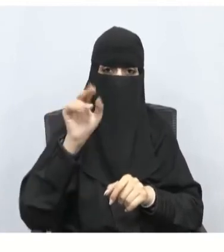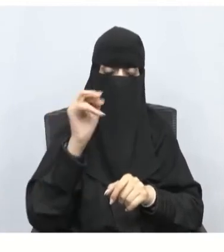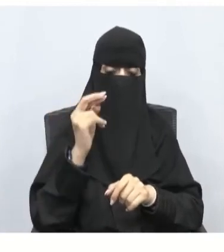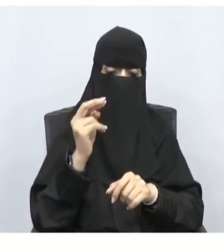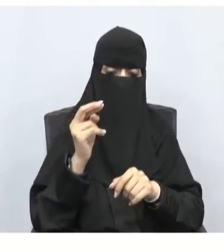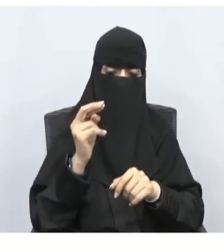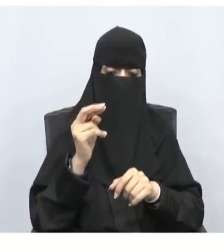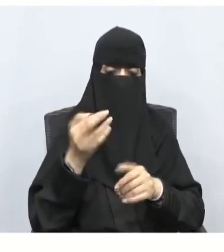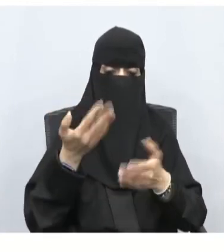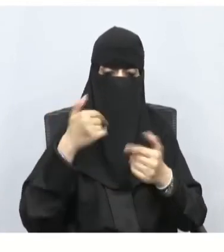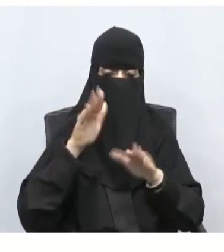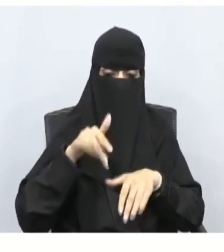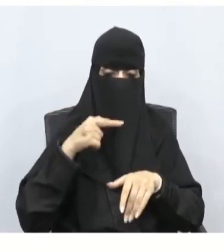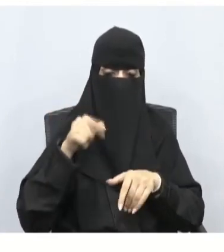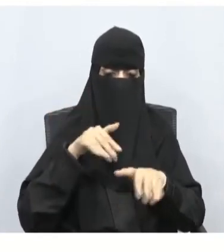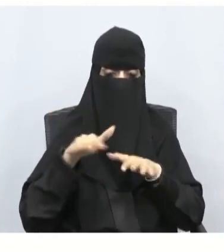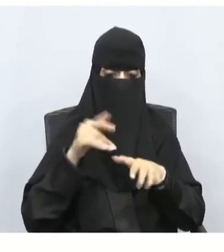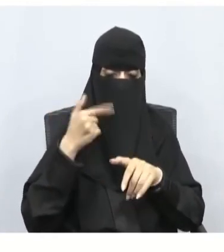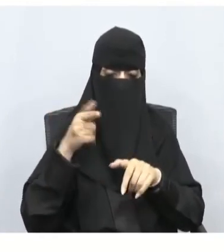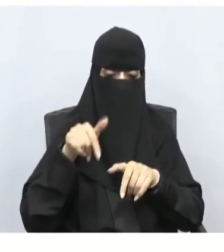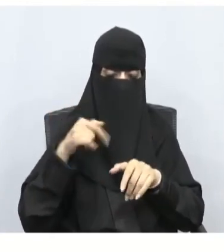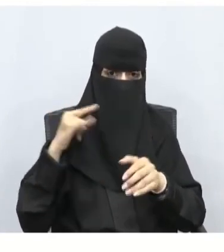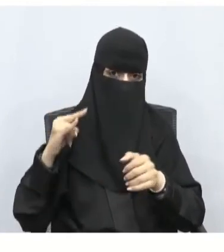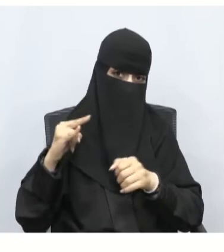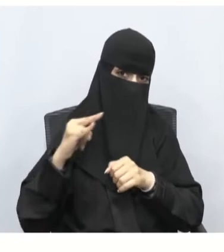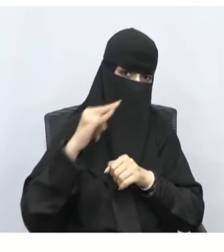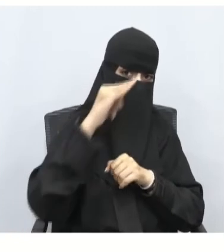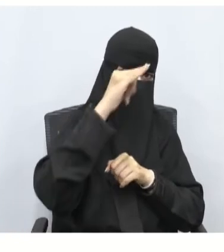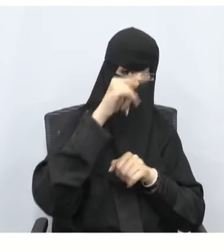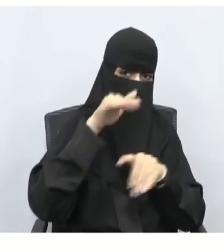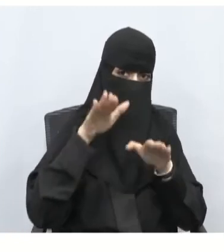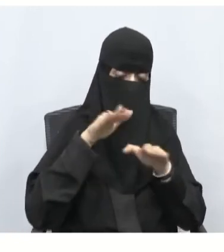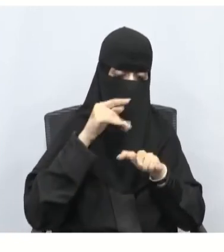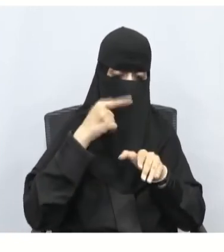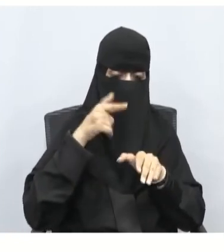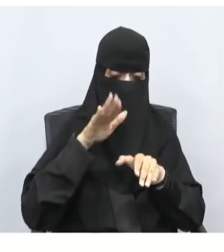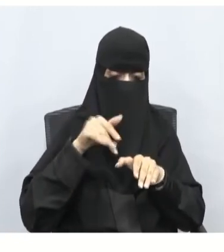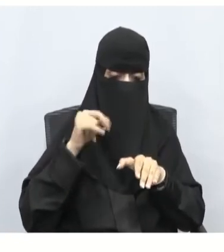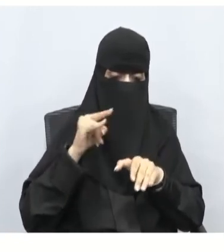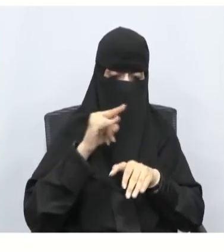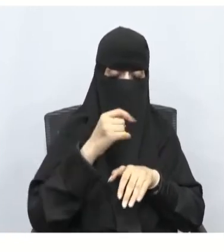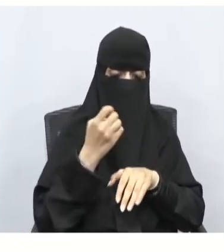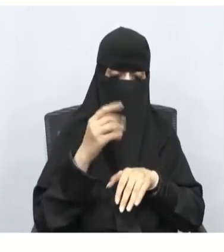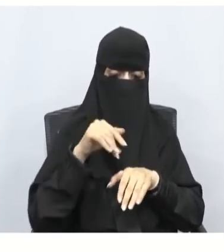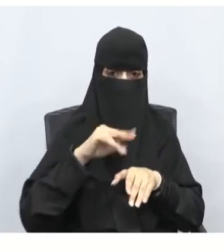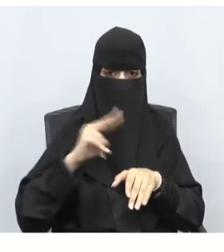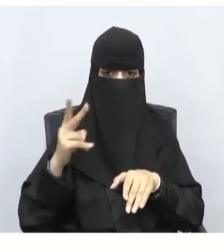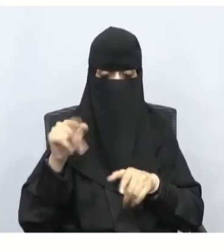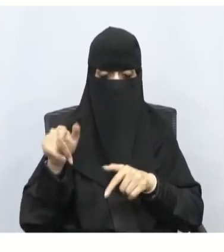أيضا هيرتز. ما الذي يحدد التردد؟ ترددها